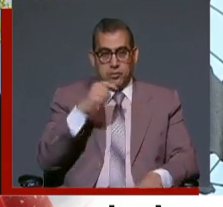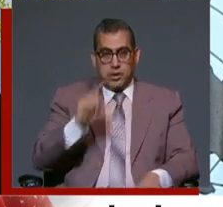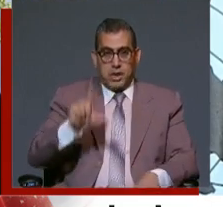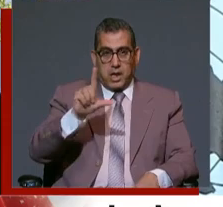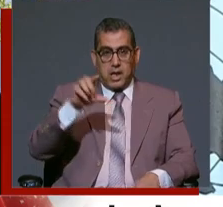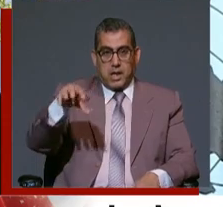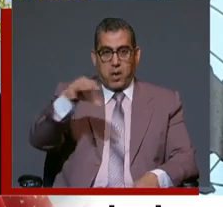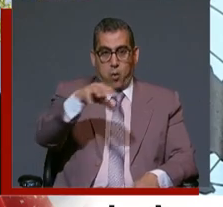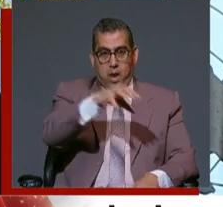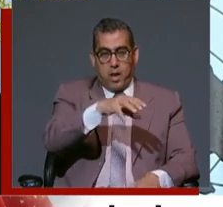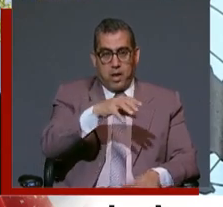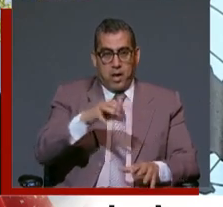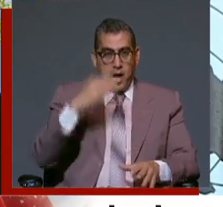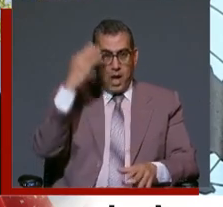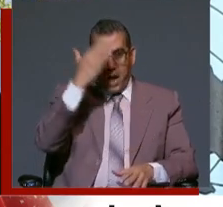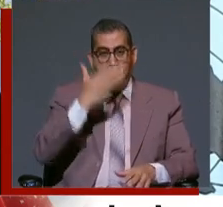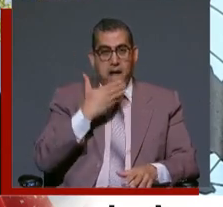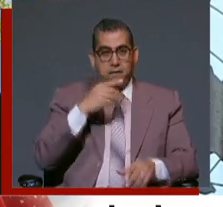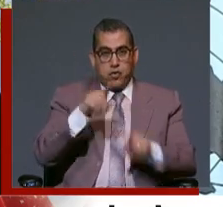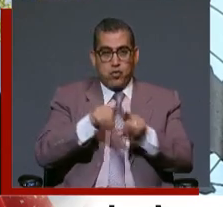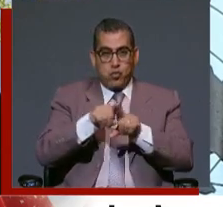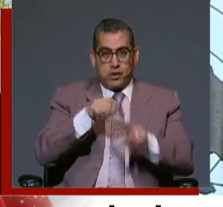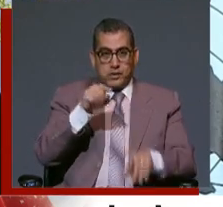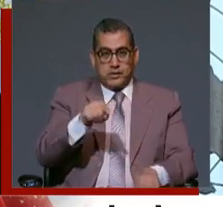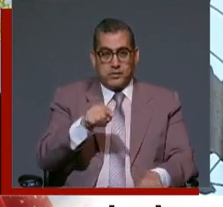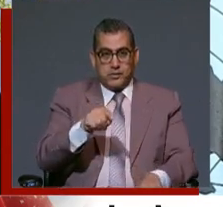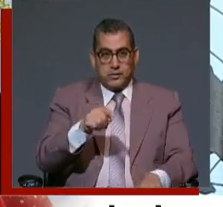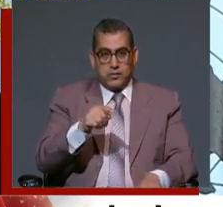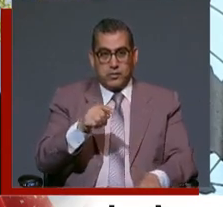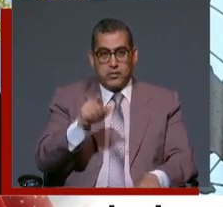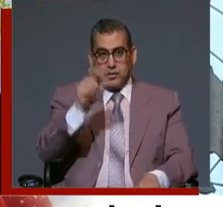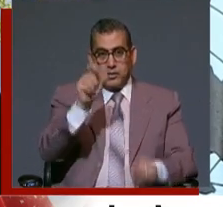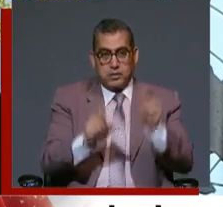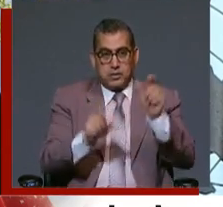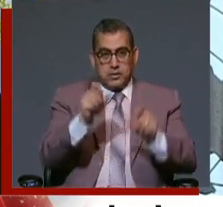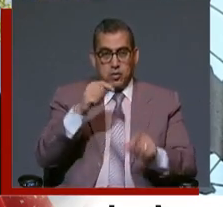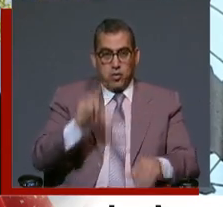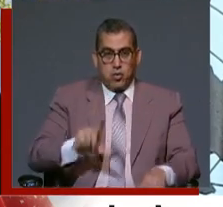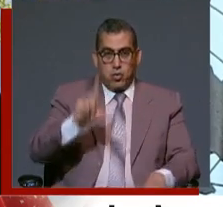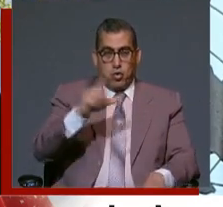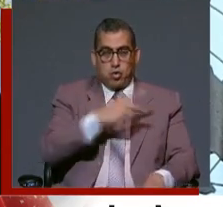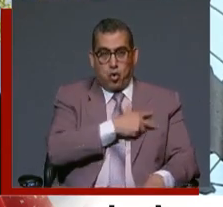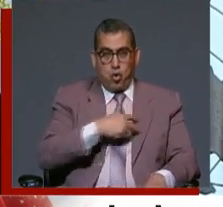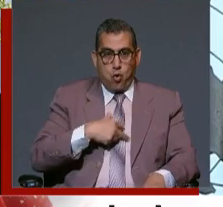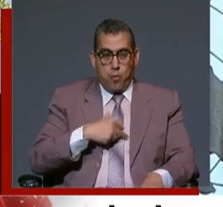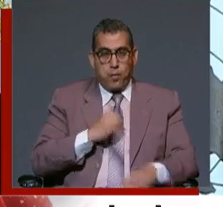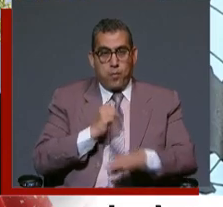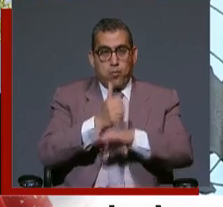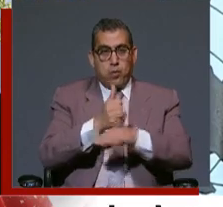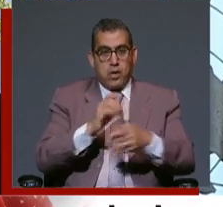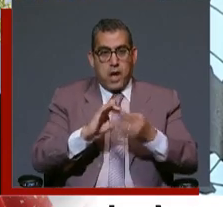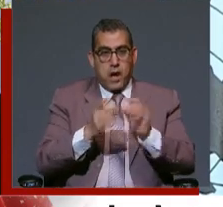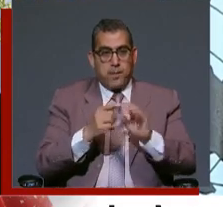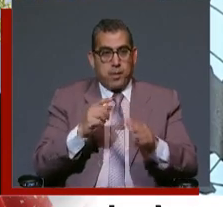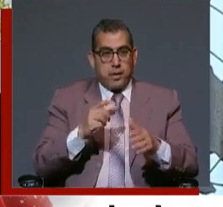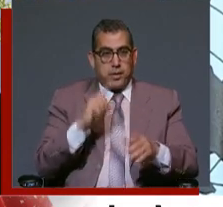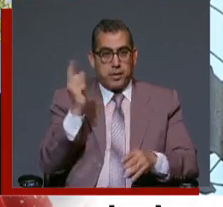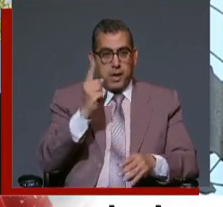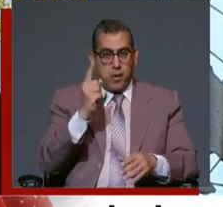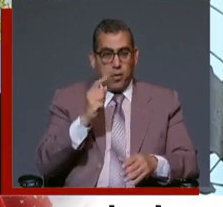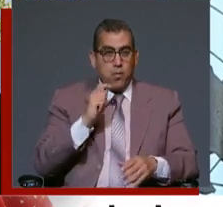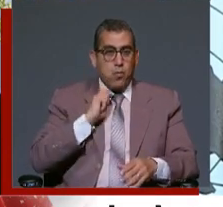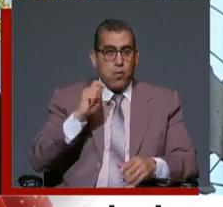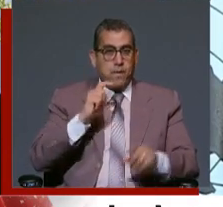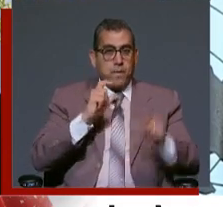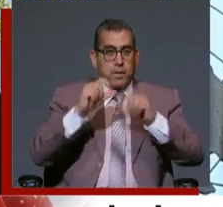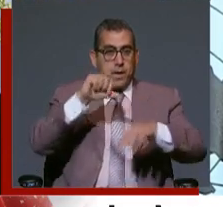الدول الأفريقية الشقيقة، السادة رؤساء الحكومات والمنظمات الدولية ومحافظي